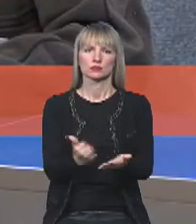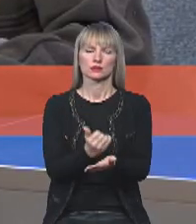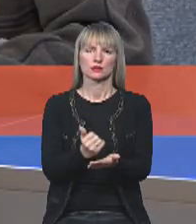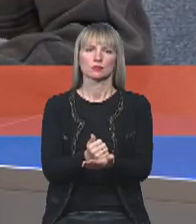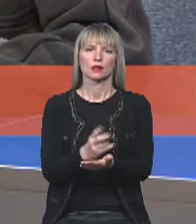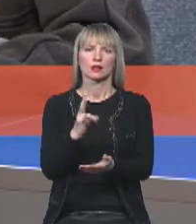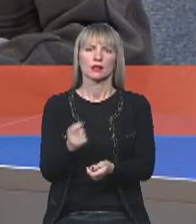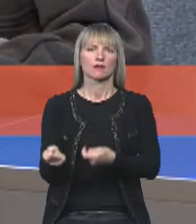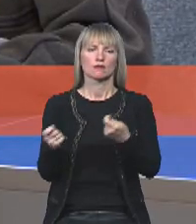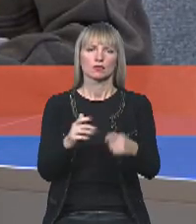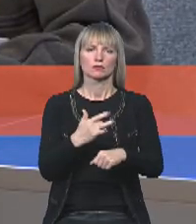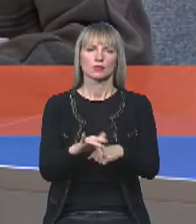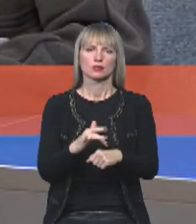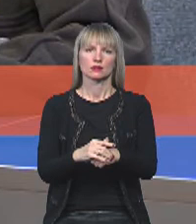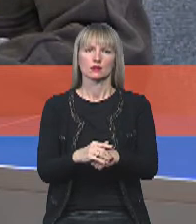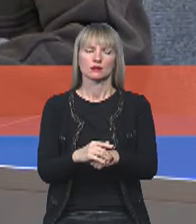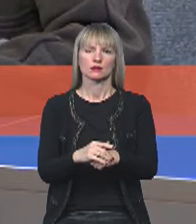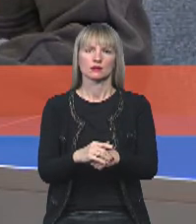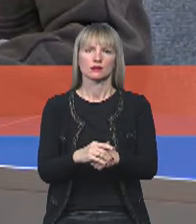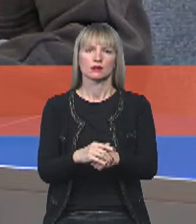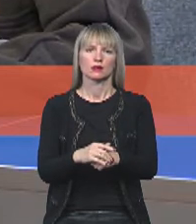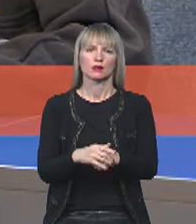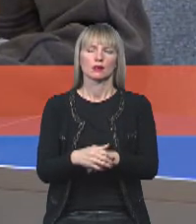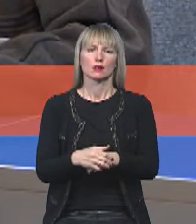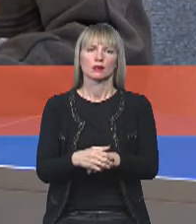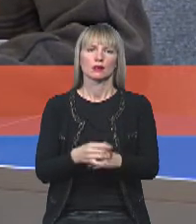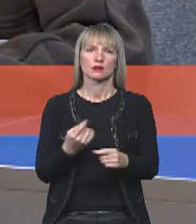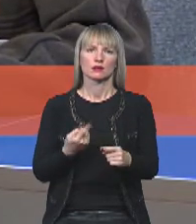вивозі мусора? Ми зараз поїдемо в... Ні, це...